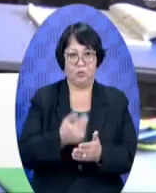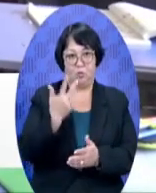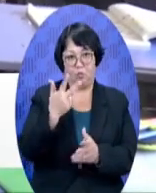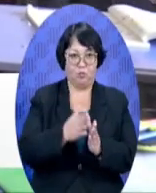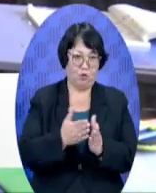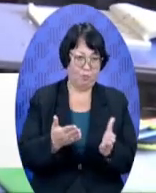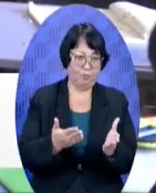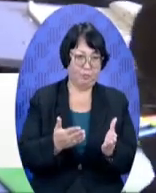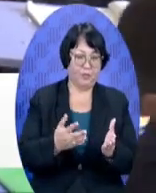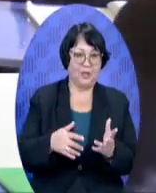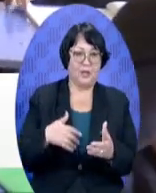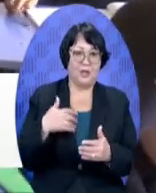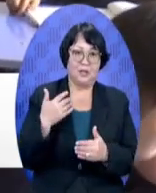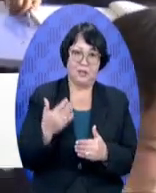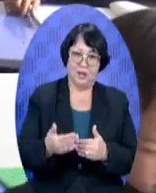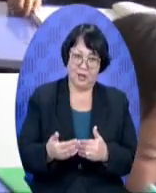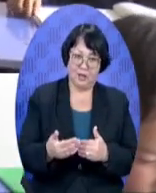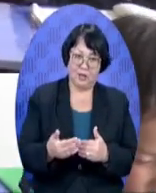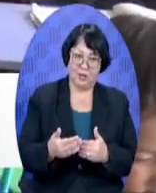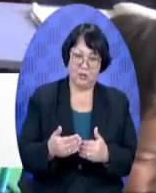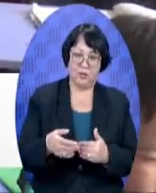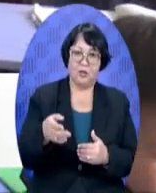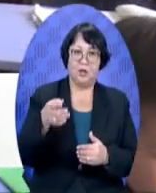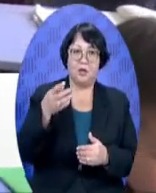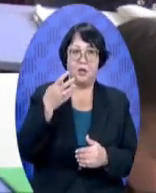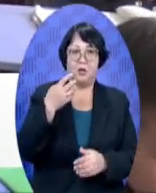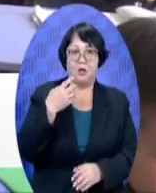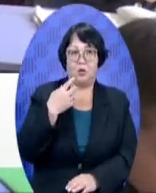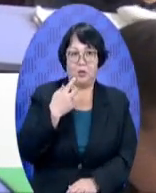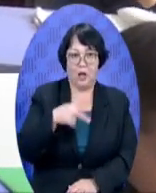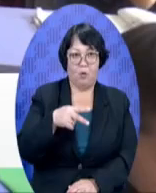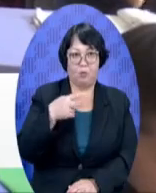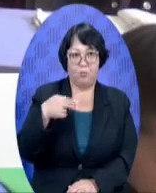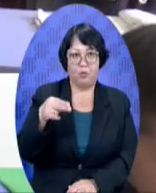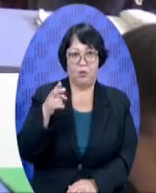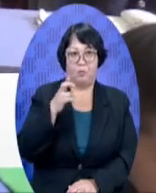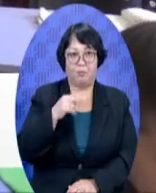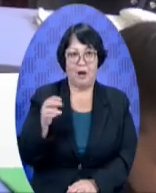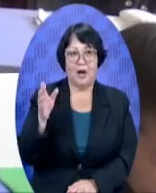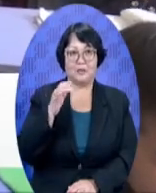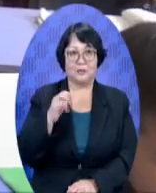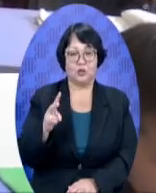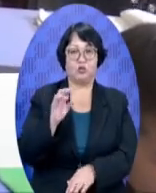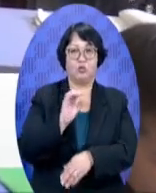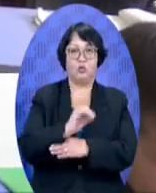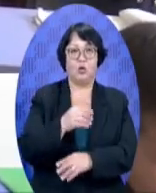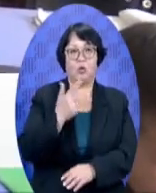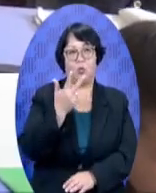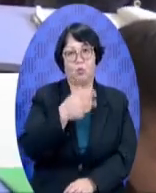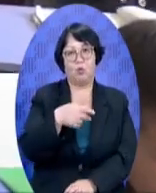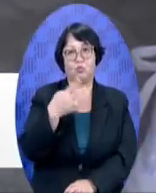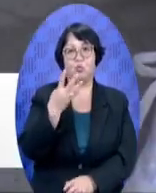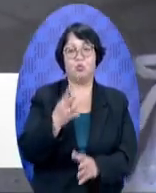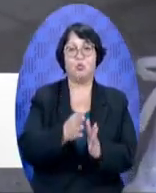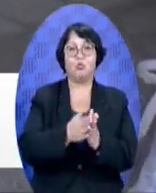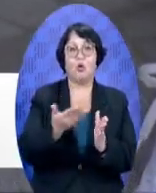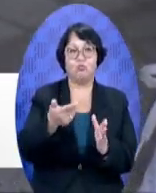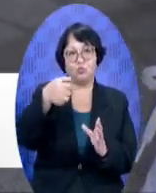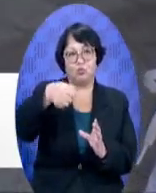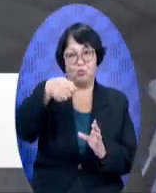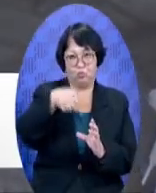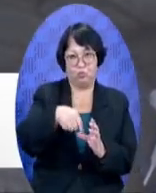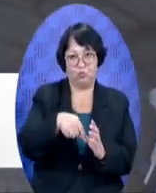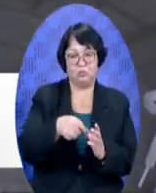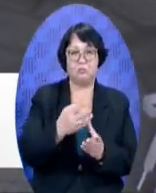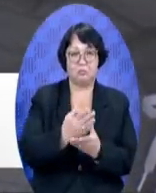явна. А дараагийн 3 4 5 дахь нь бол 3-аас 4 номтой явахаар л төлөвлөж хийж байгаа хаваараа.